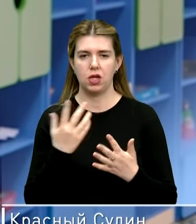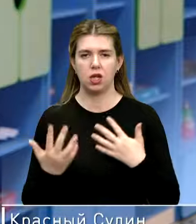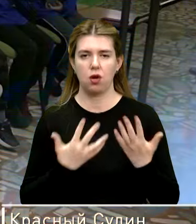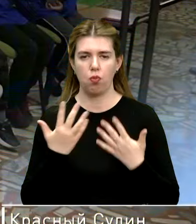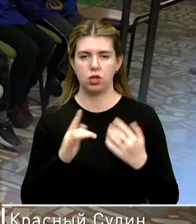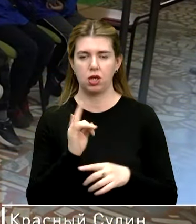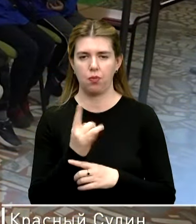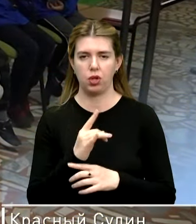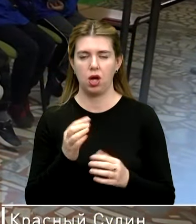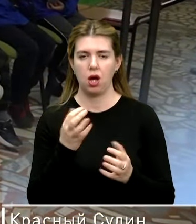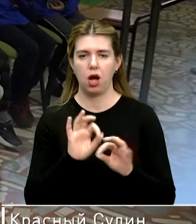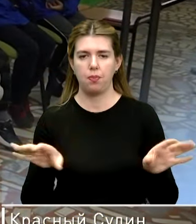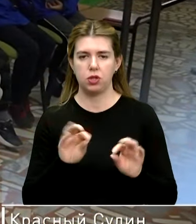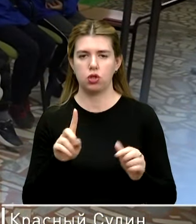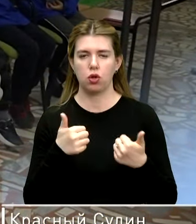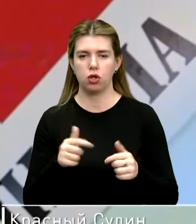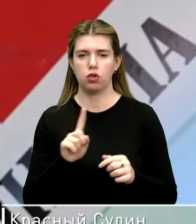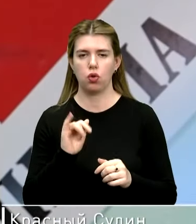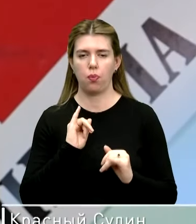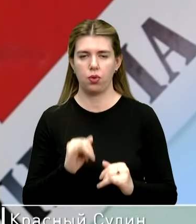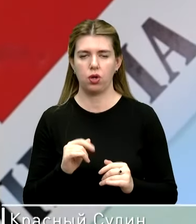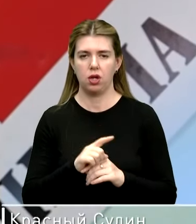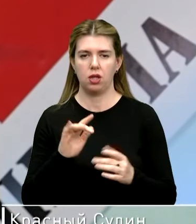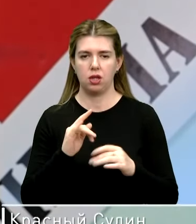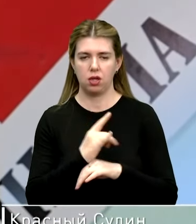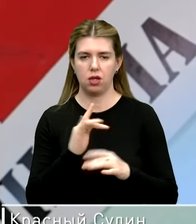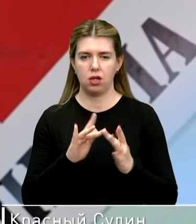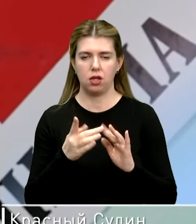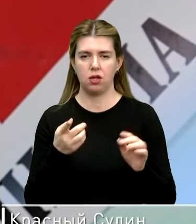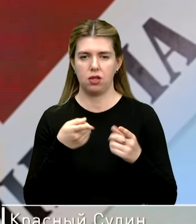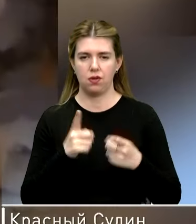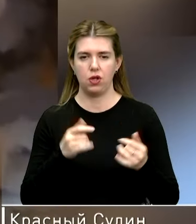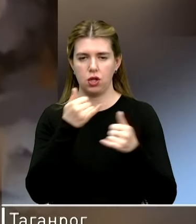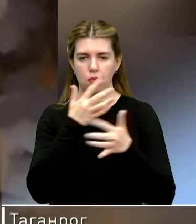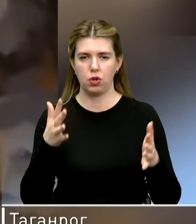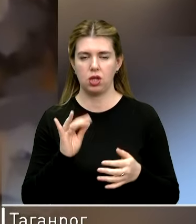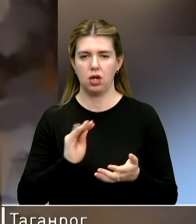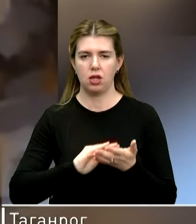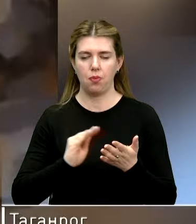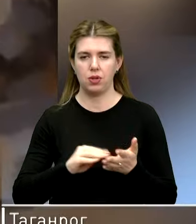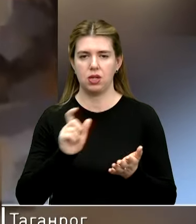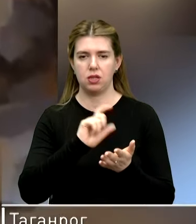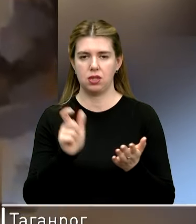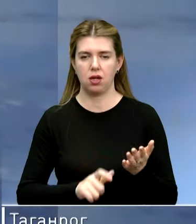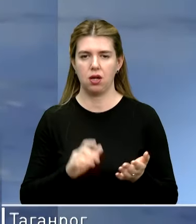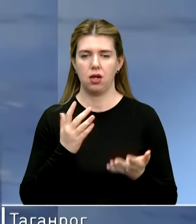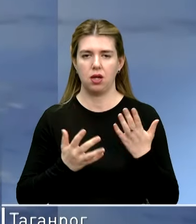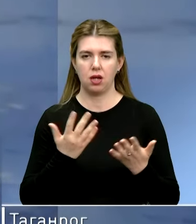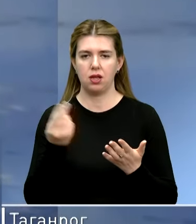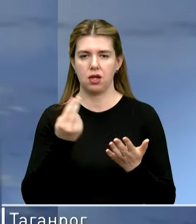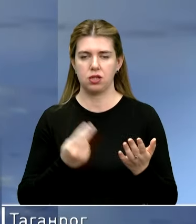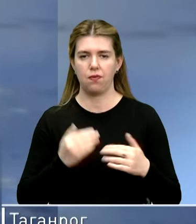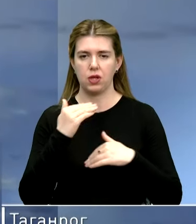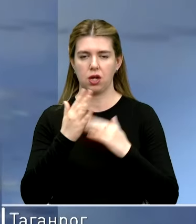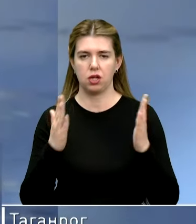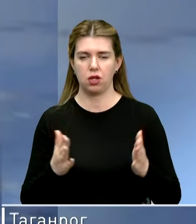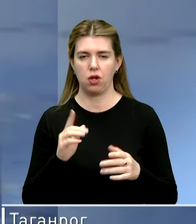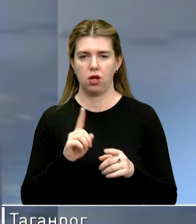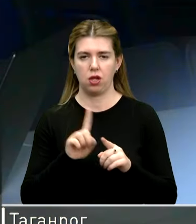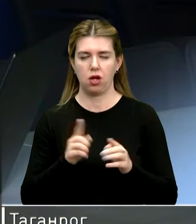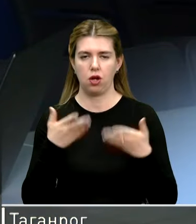эмоции ребенка. Объяснить, что хорошо, что плохо, нейросеть действительно не сможет. А вот написать стихотворение или нарисовать картину